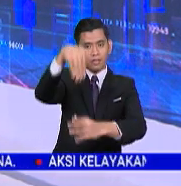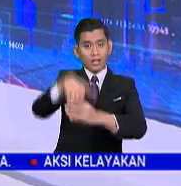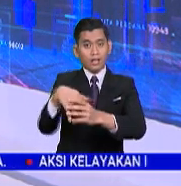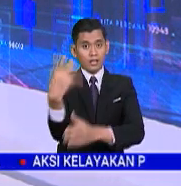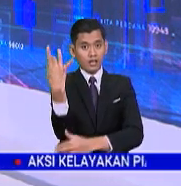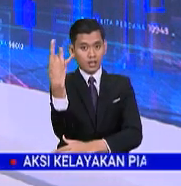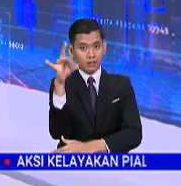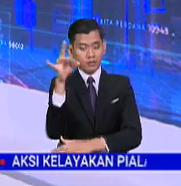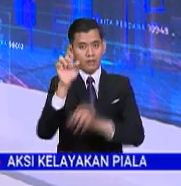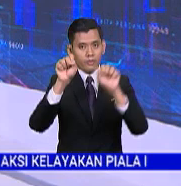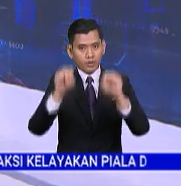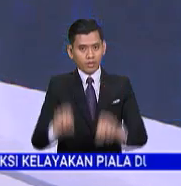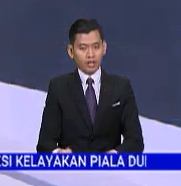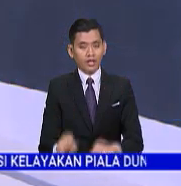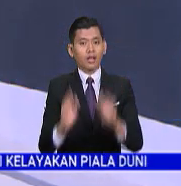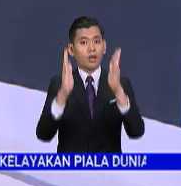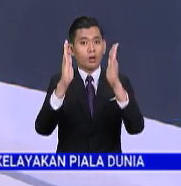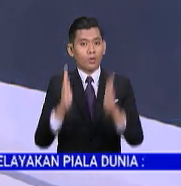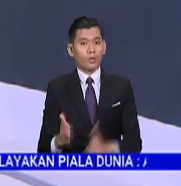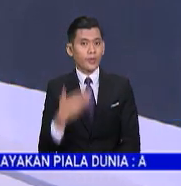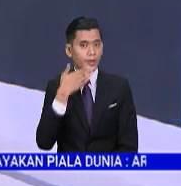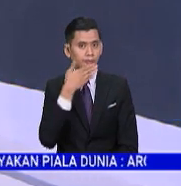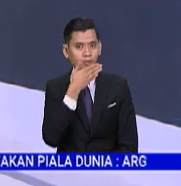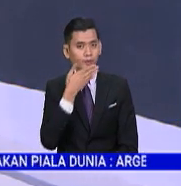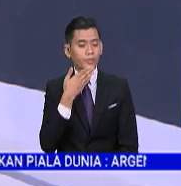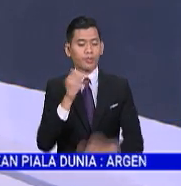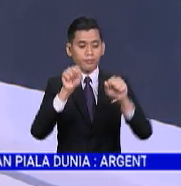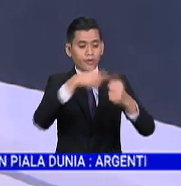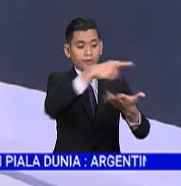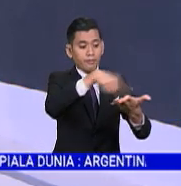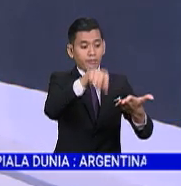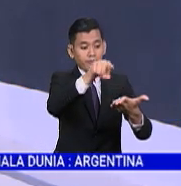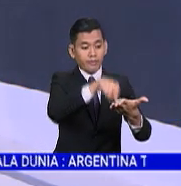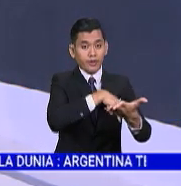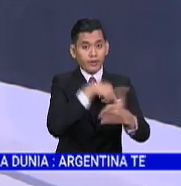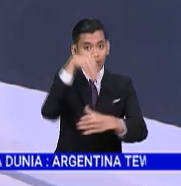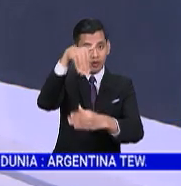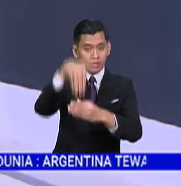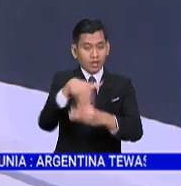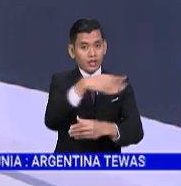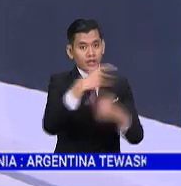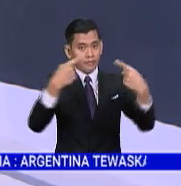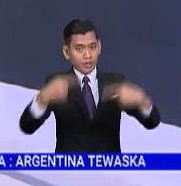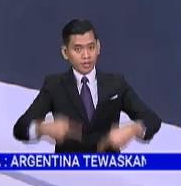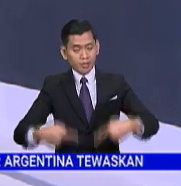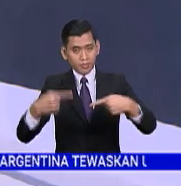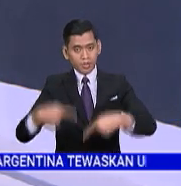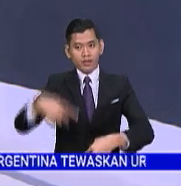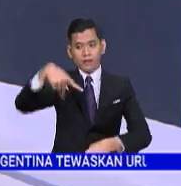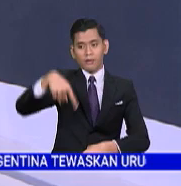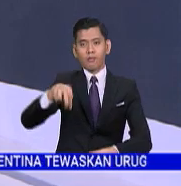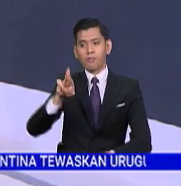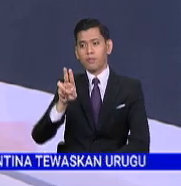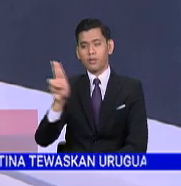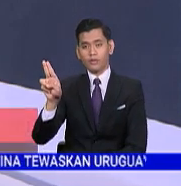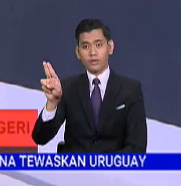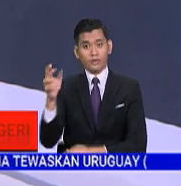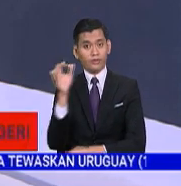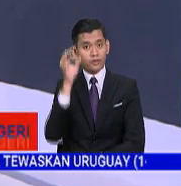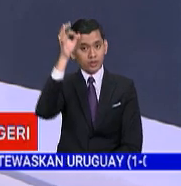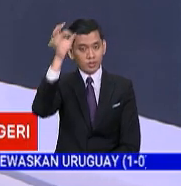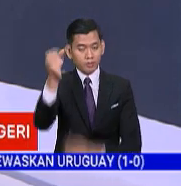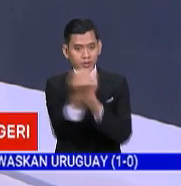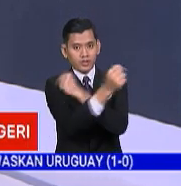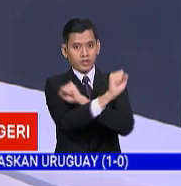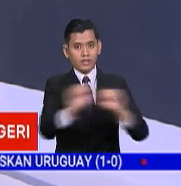yang membolehkan belia di negeri itu mengundi dan bertanding dalam pilihan raya akan datang. Persiapan kini sedang